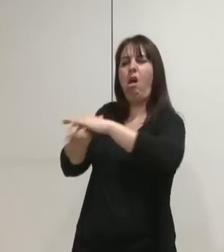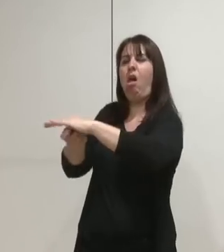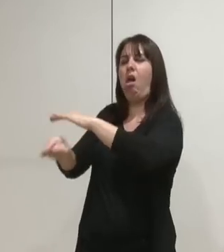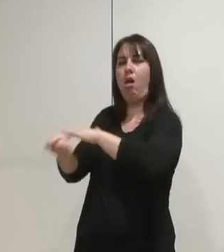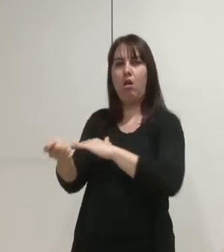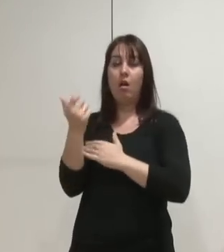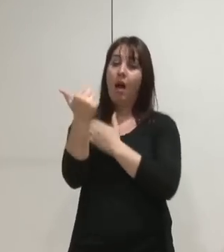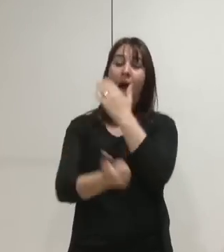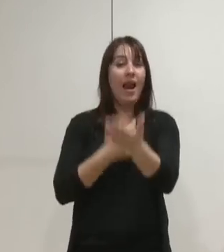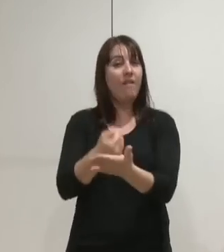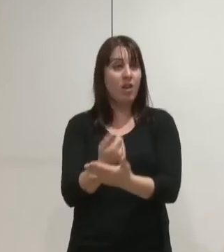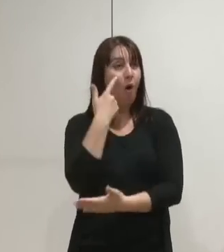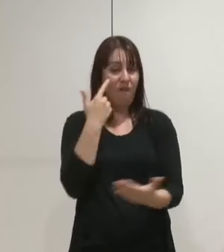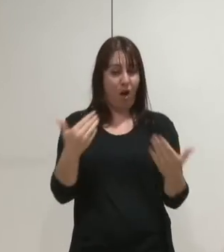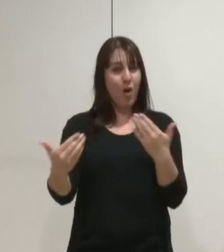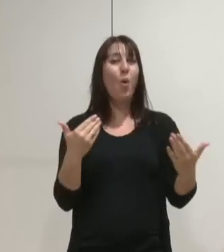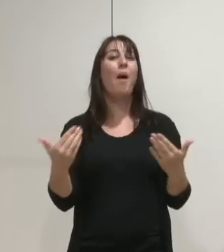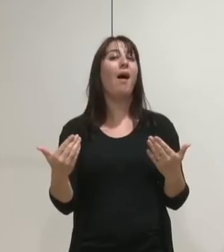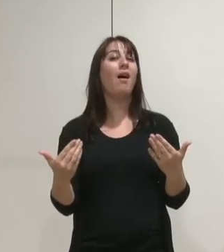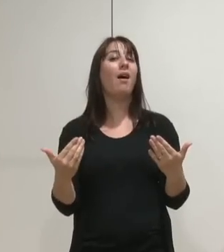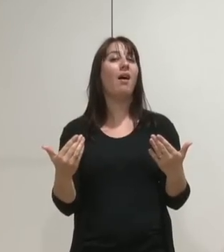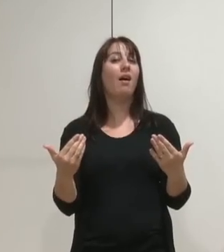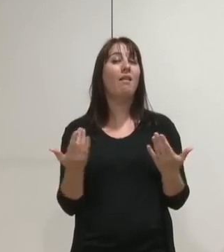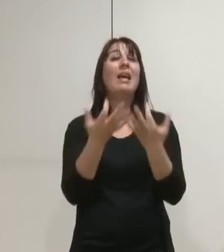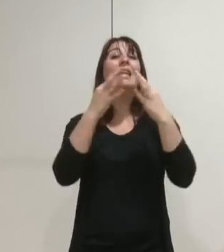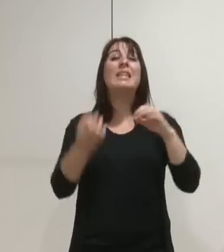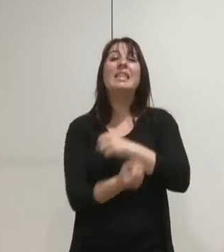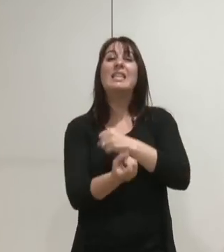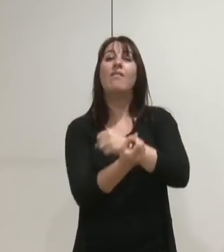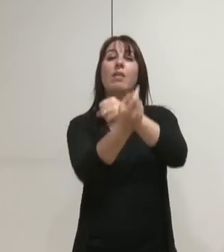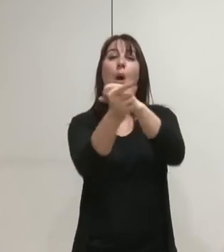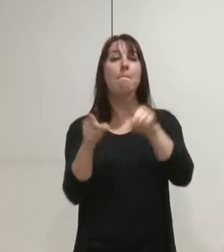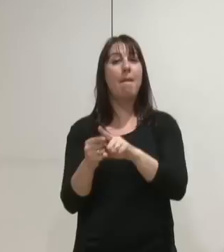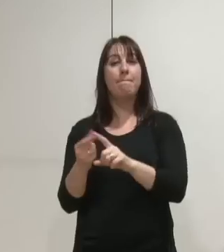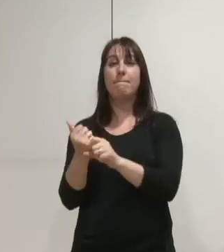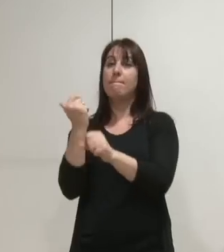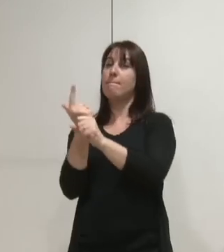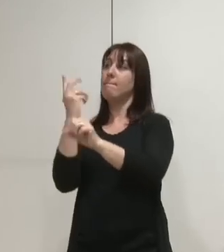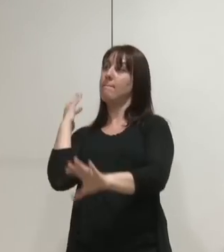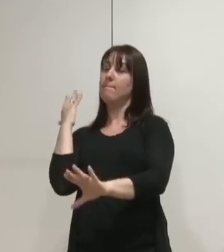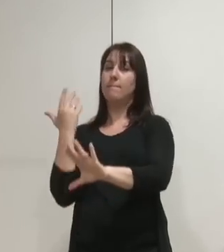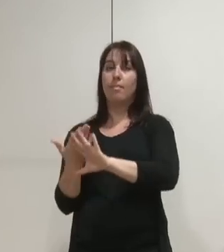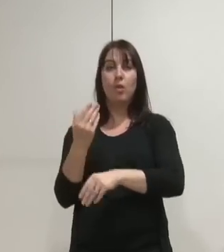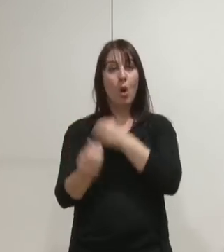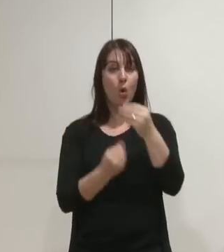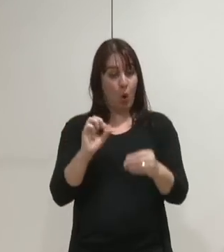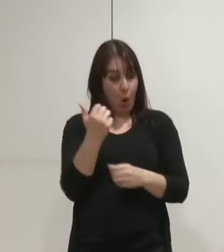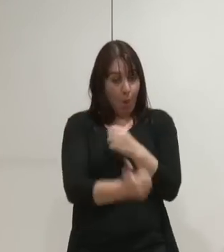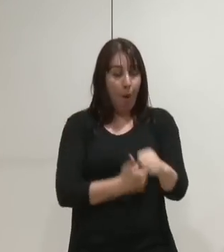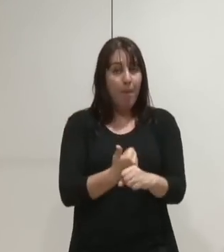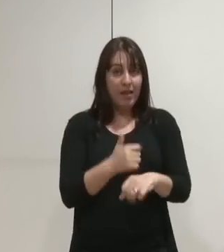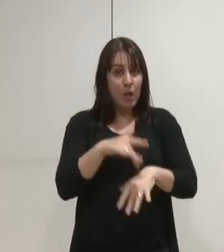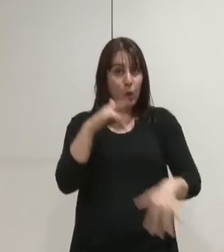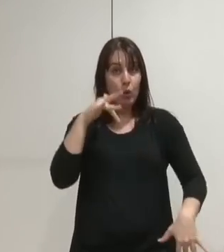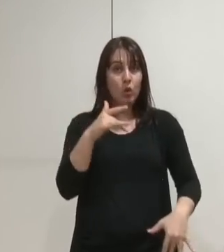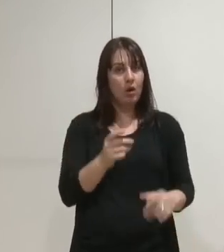fin de l'année si est-ce que il y a eu 10 événements comme les années précédentes ou est-ce que dès cette première cette première année